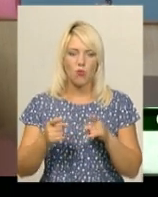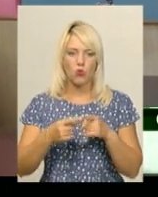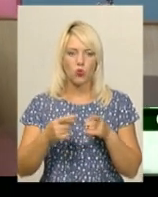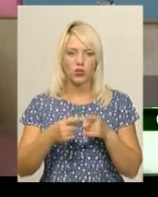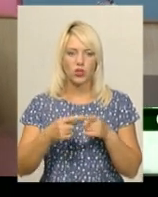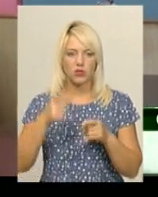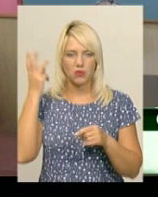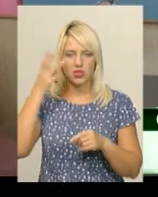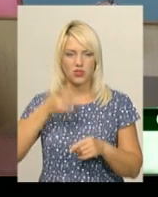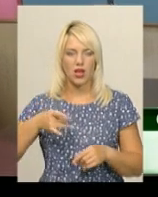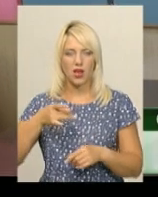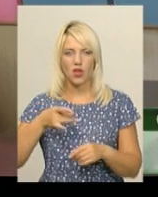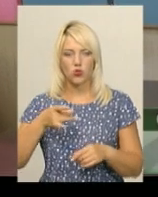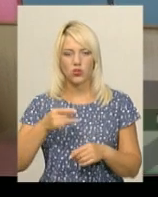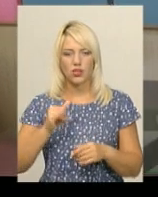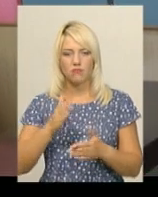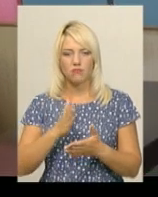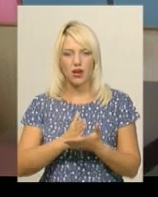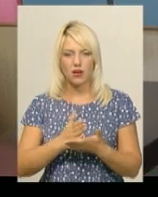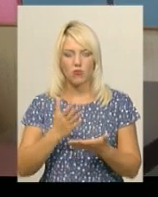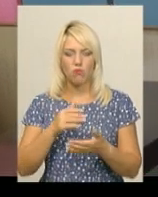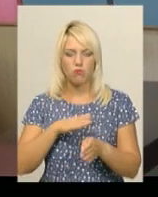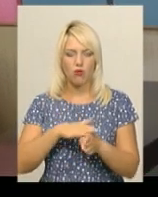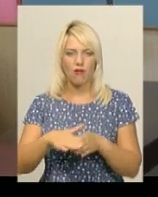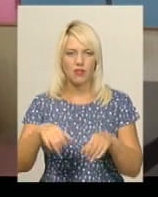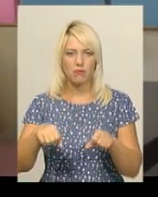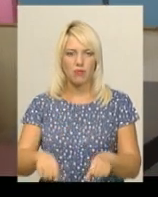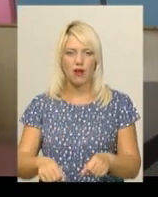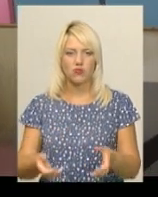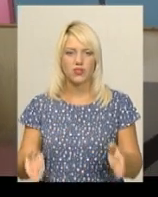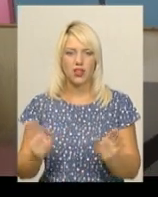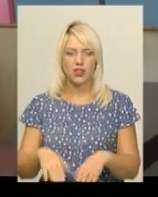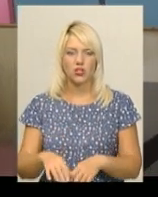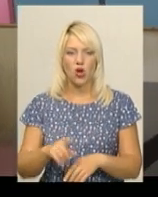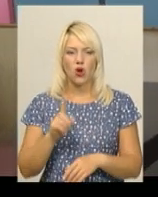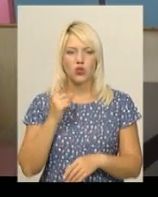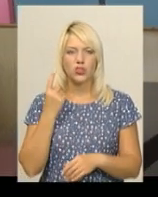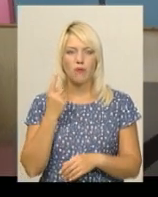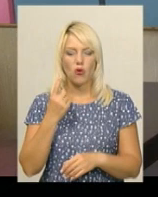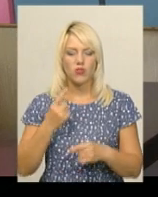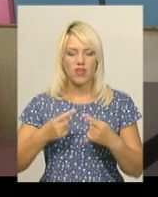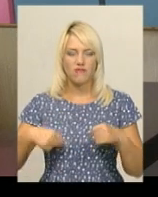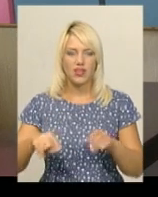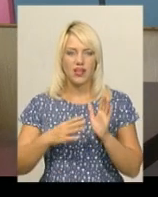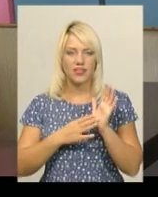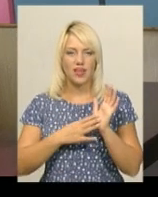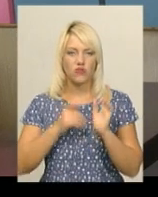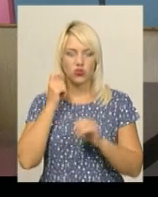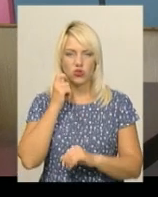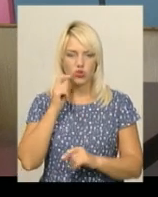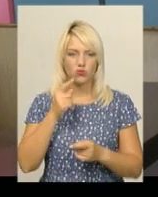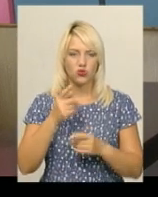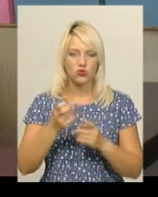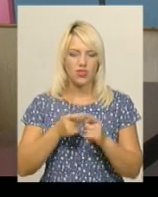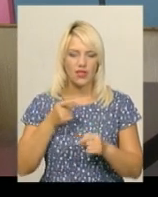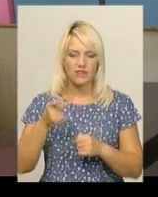Хмельницького району, і маємо повне право залишитися. Хоча би одна філія – дев'ятирічка, тому що на